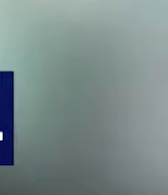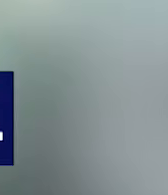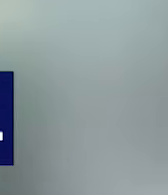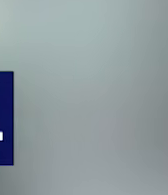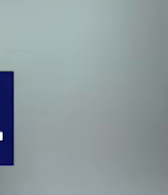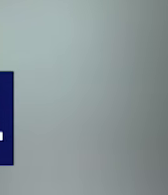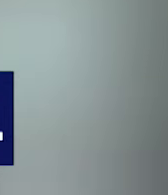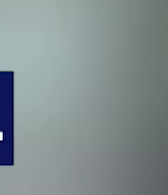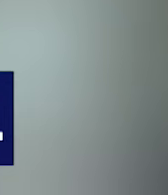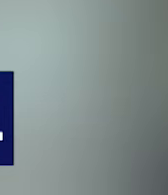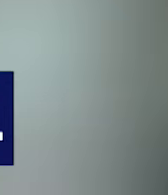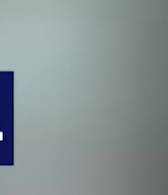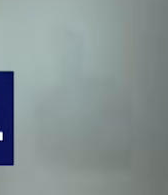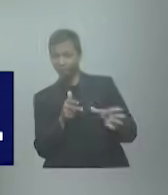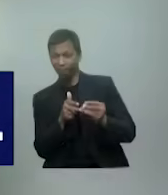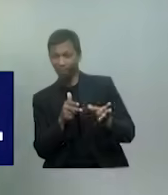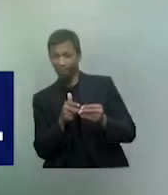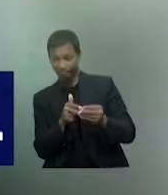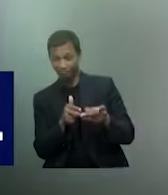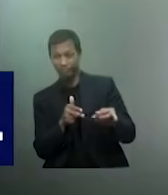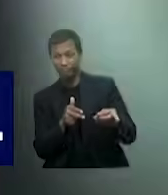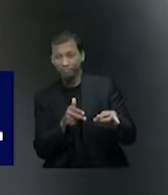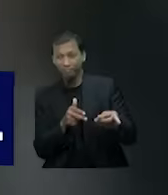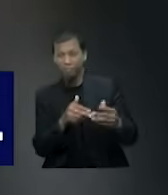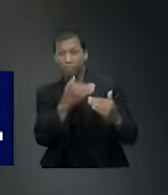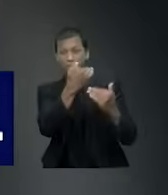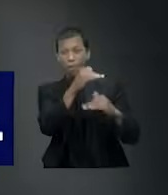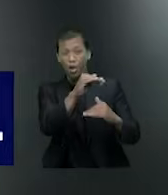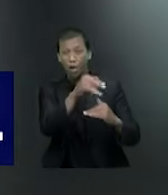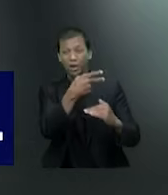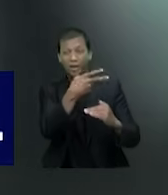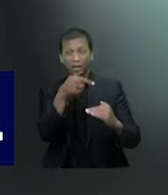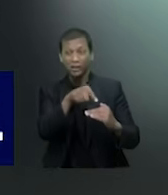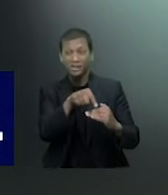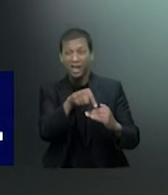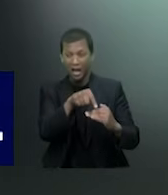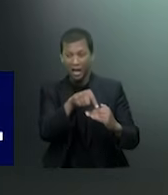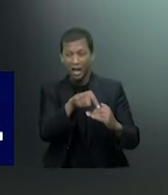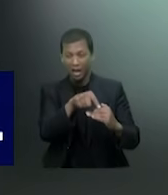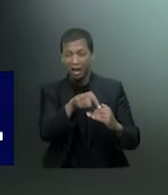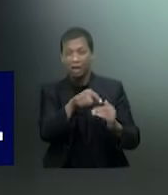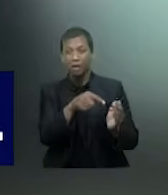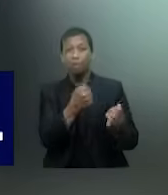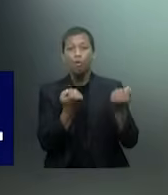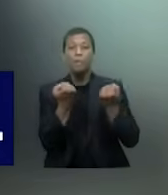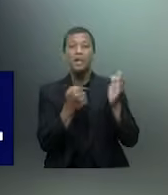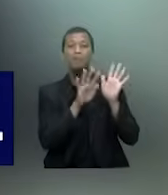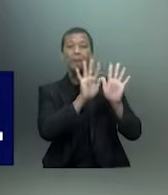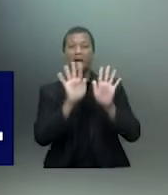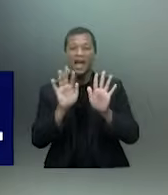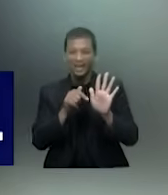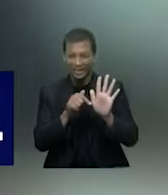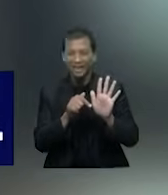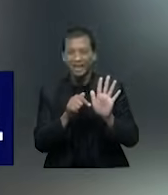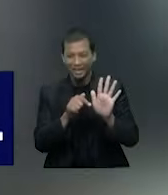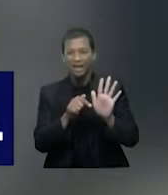Video amatir ini merekam mobil pameran di Mall of Indonesia Kelapa Gading, Jakarta Utara menabrak tembok. Tak disangka pengemudinya merupakan seorang